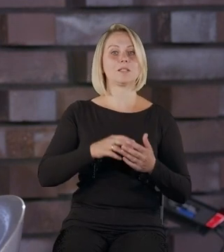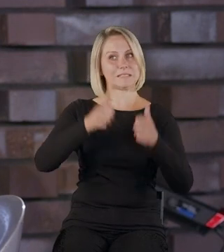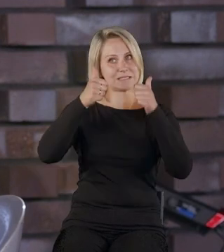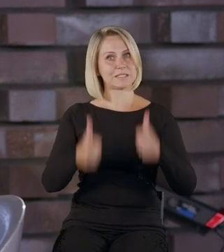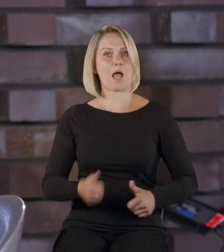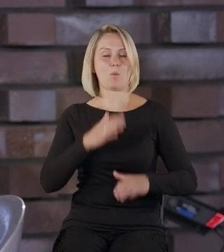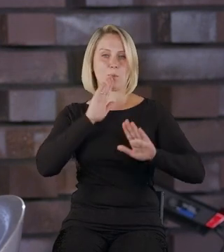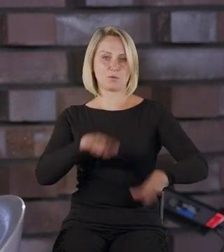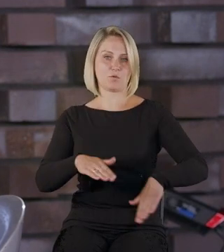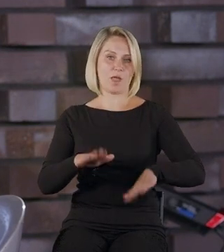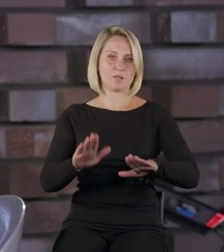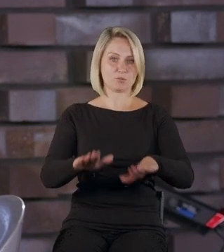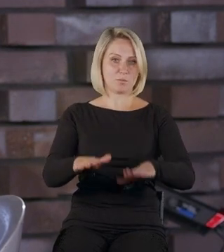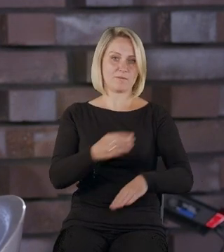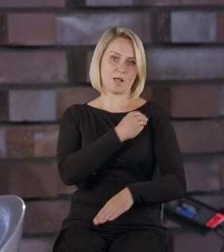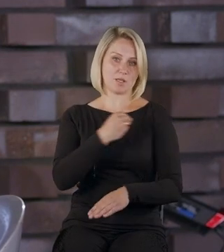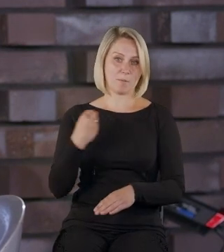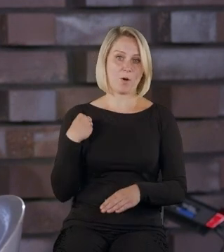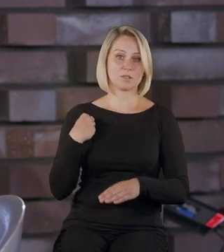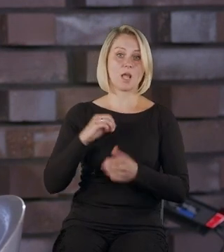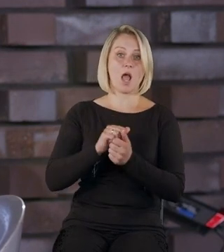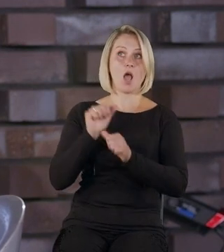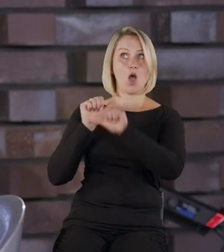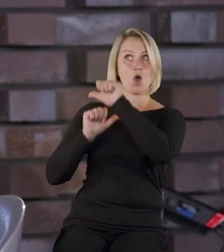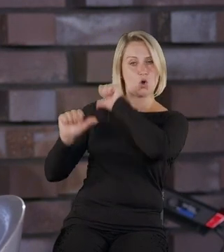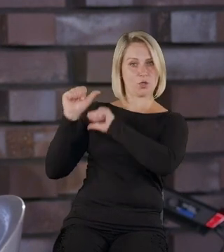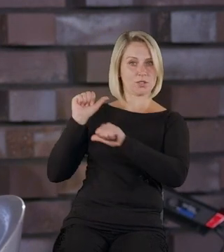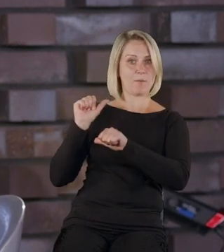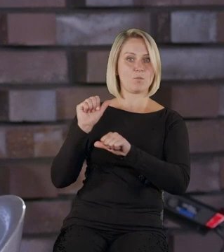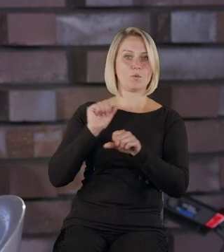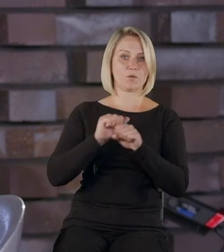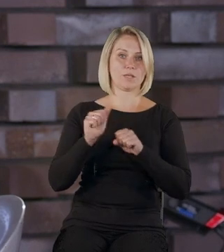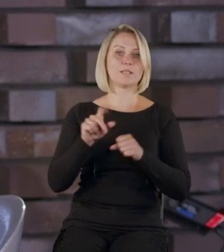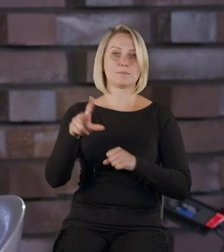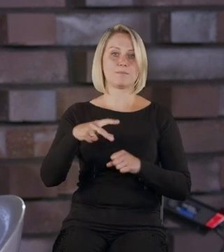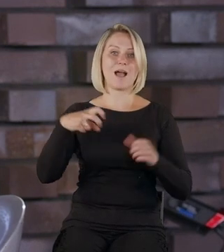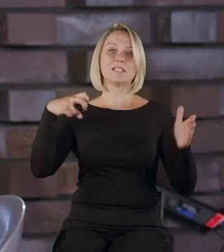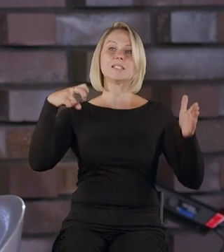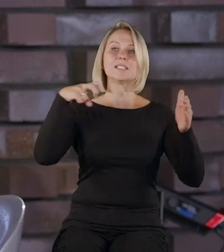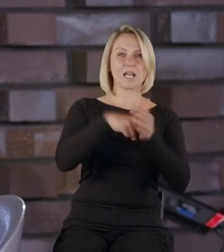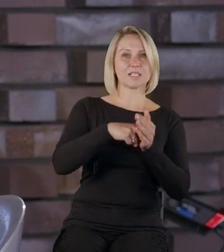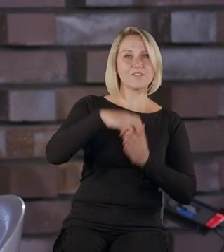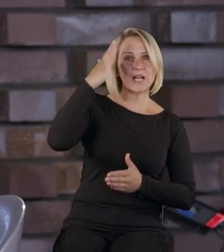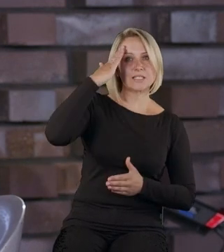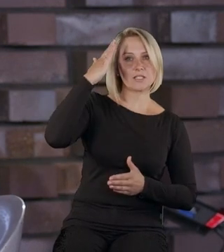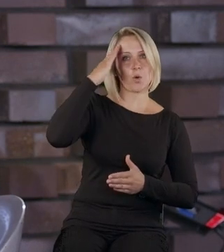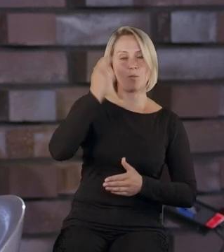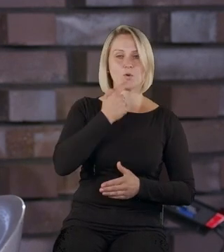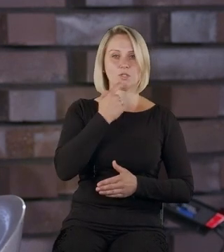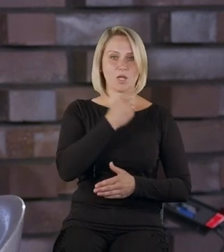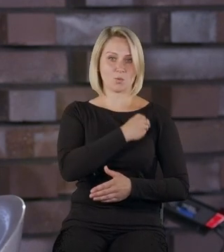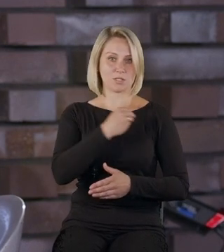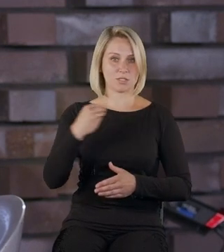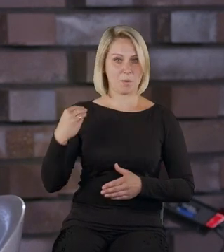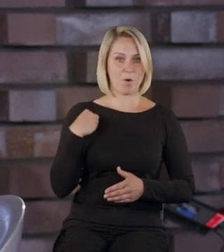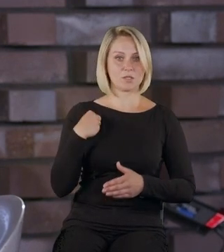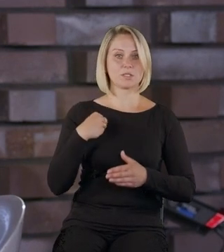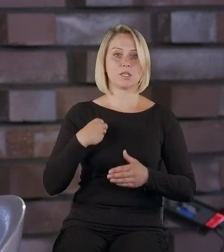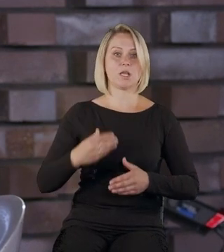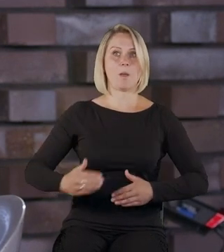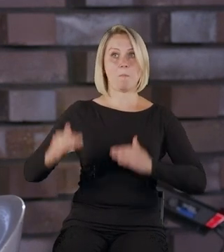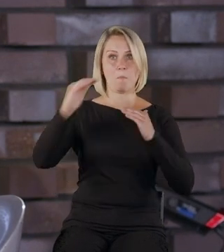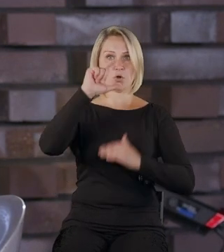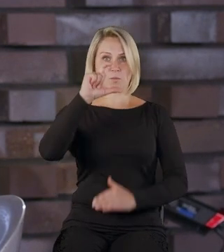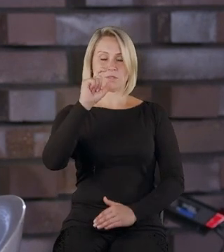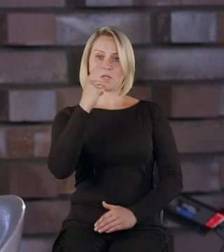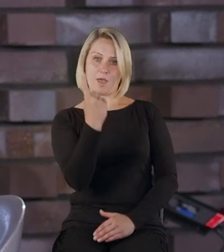terenie Polski, którzy od zeszłego roku, jest taka nowość, posiadają certyfikat znajomości języka polskiego na poziomie C1, z tym,